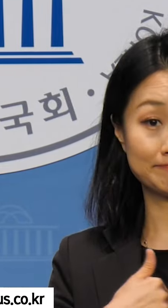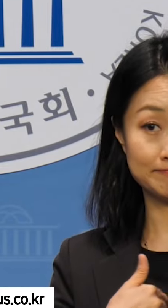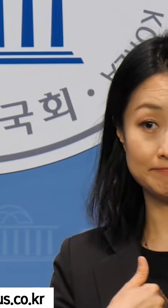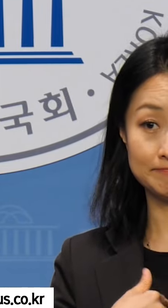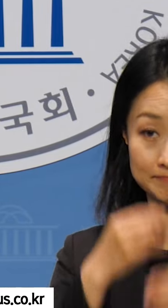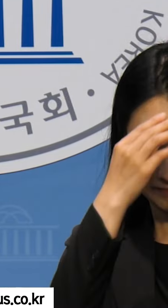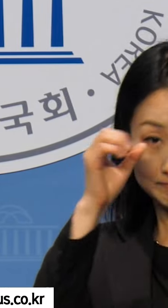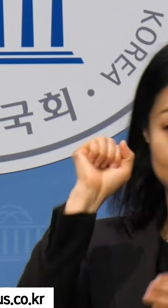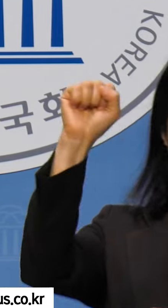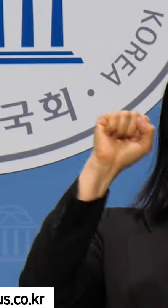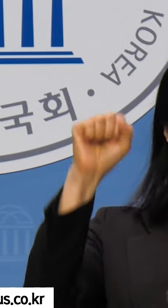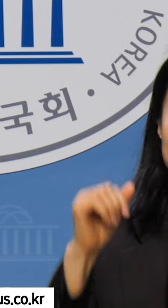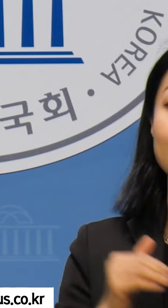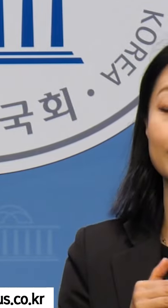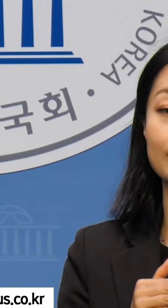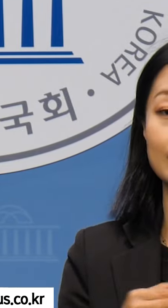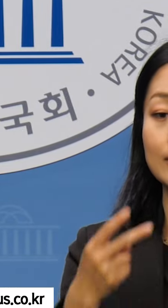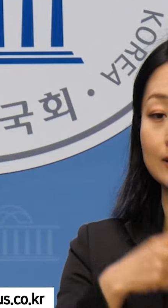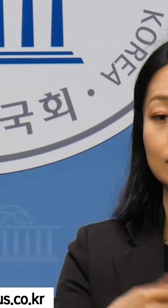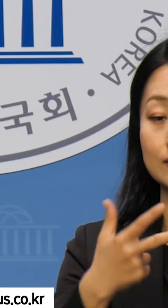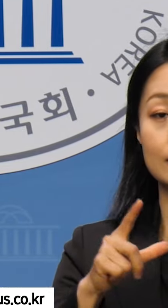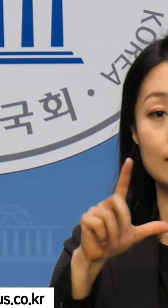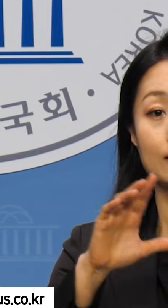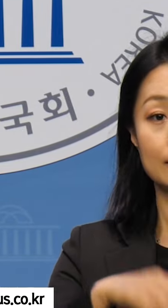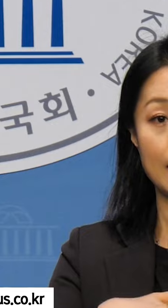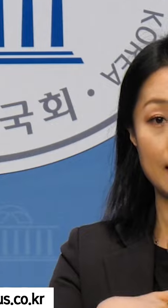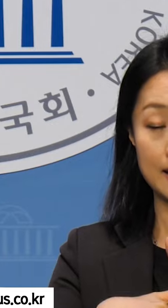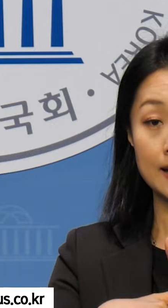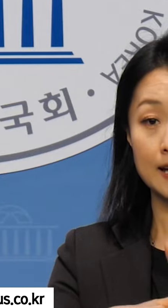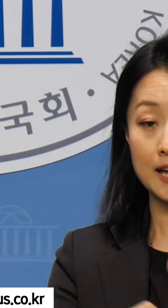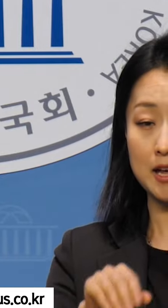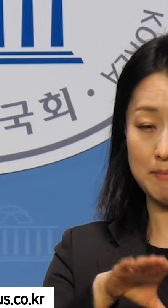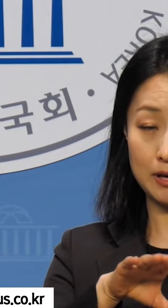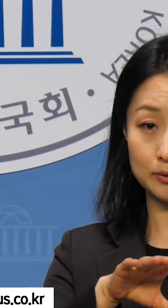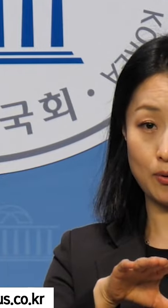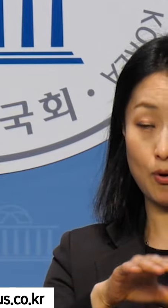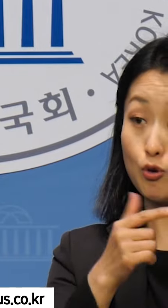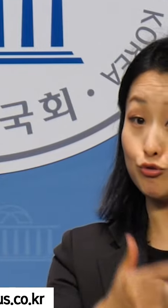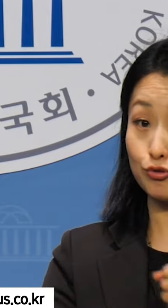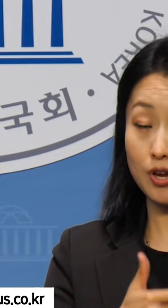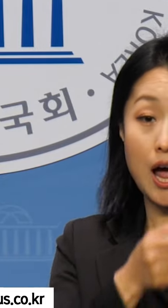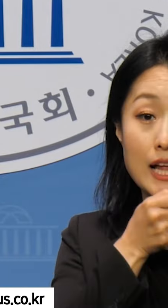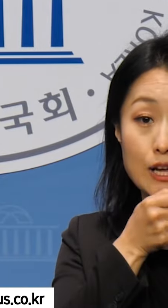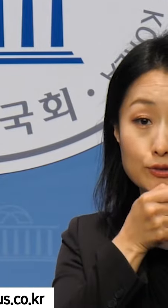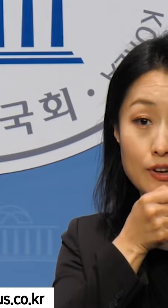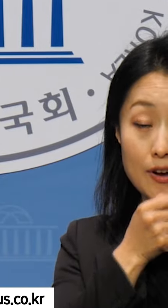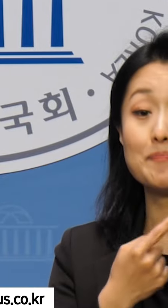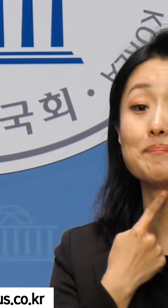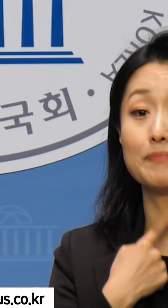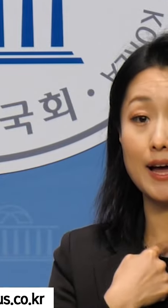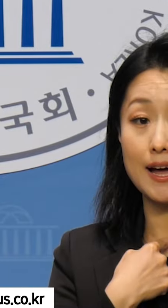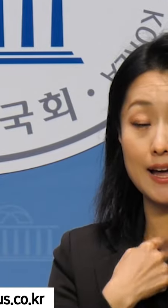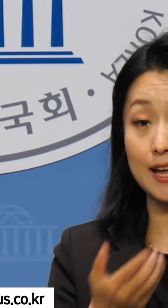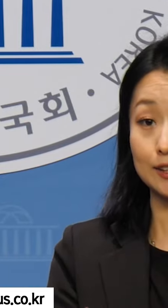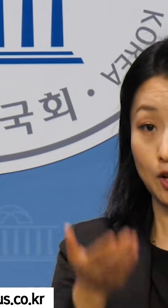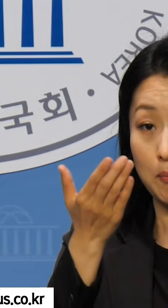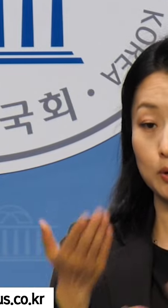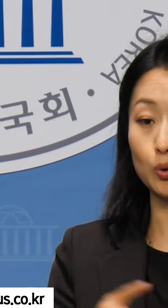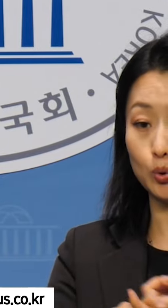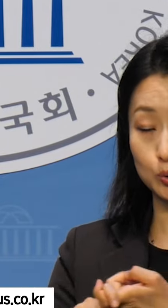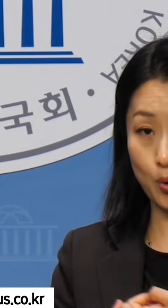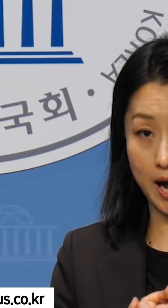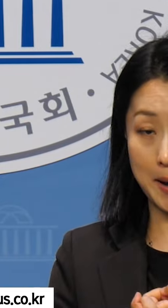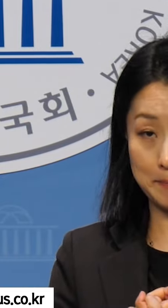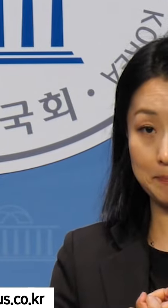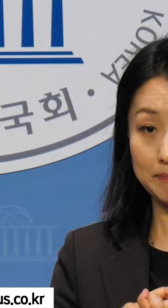치열하게 맞서 싸웠습니다. 2007년 묵묵하게 방송만 하던 6년차 아나운서인 제게 선배들이 노동조합 집행부로